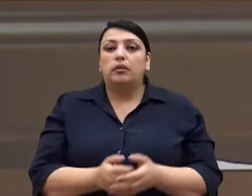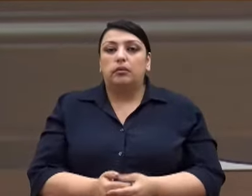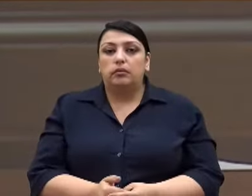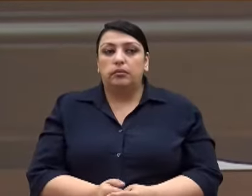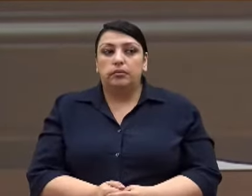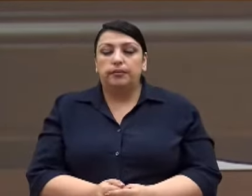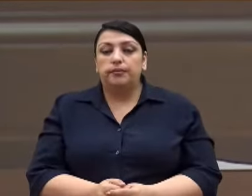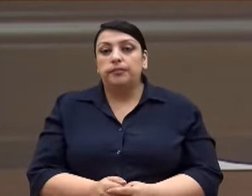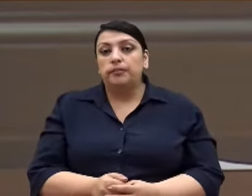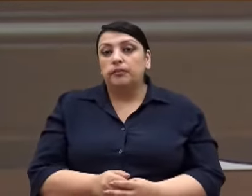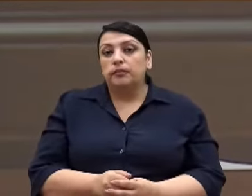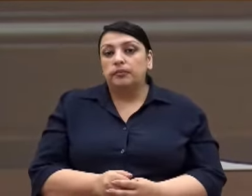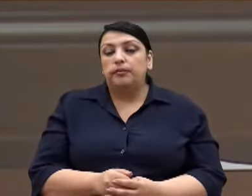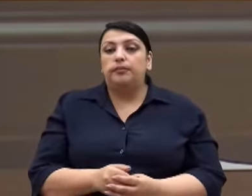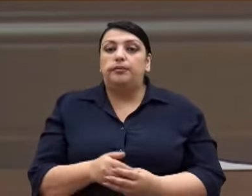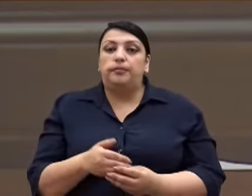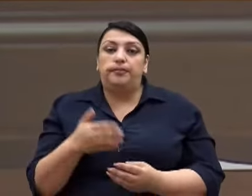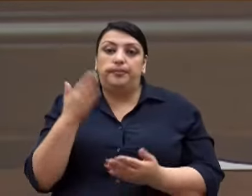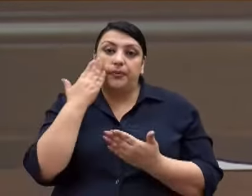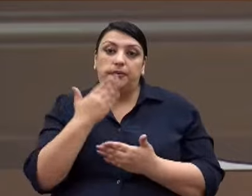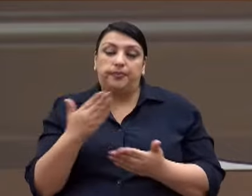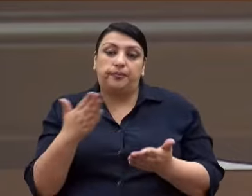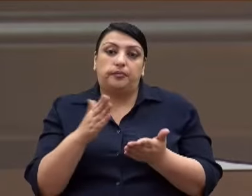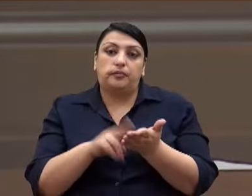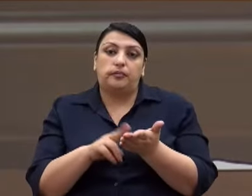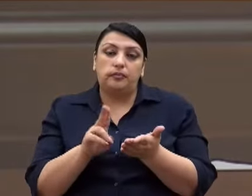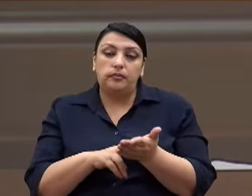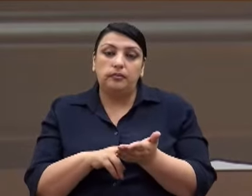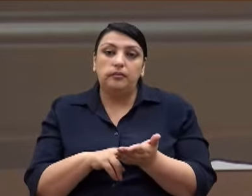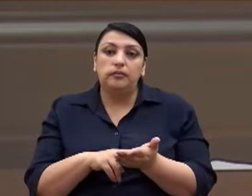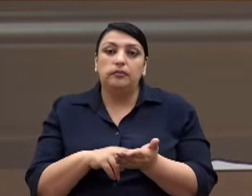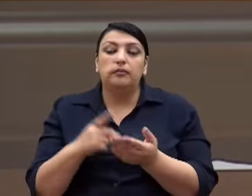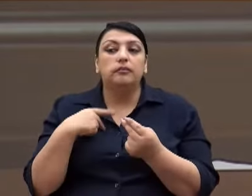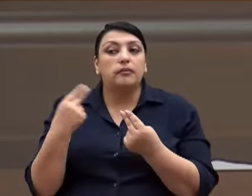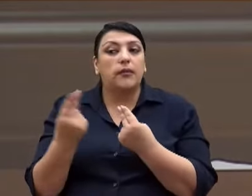հասկացա, քաղաքացիական հասարակության մաս եք,